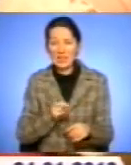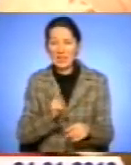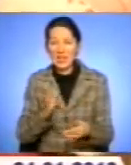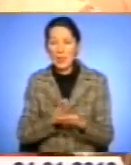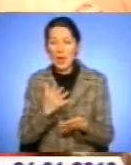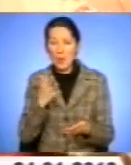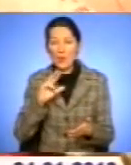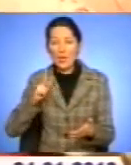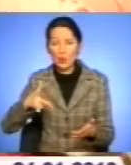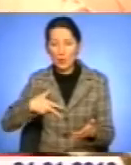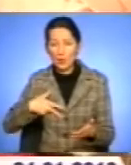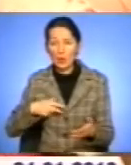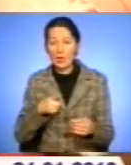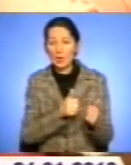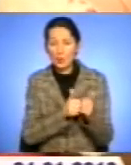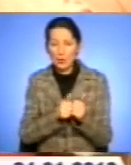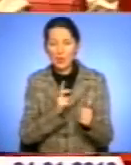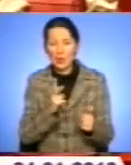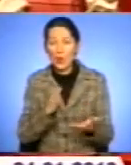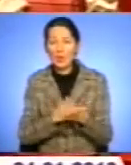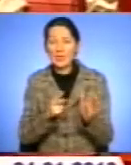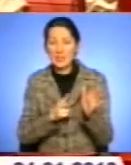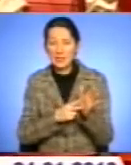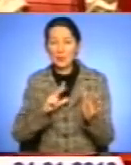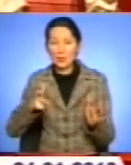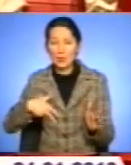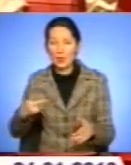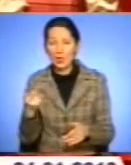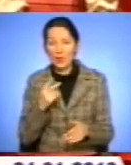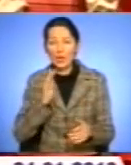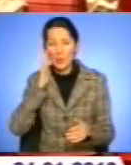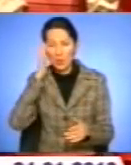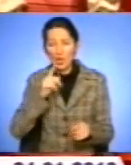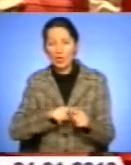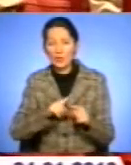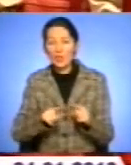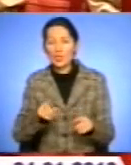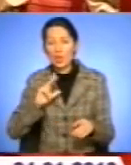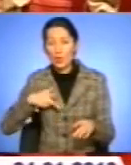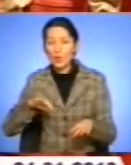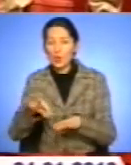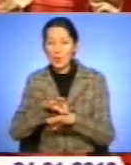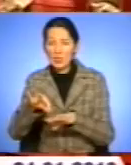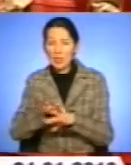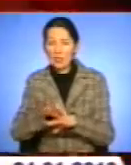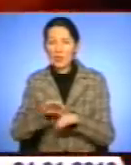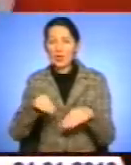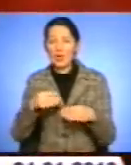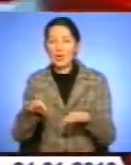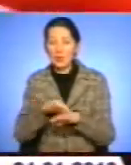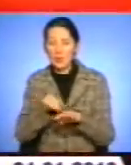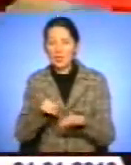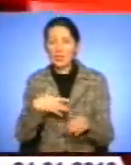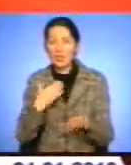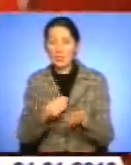ця п'єса – класика української драматургії. Вистава розповідає про перипетії життя двох родин. У головній ролі – багатий удовець